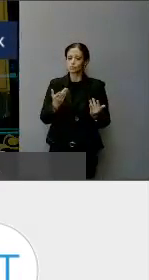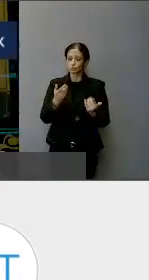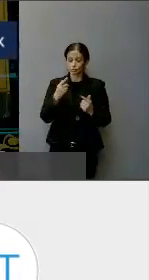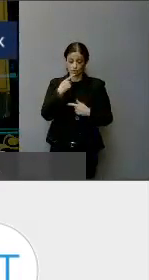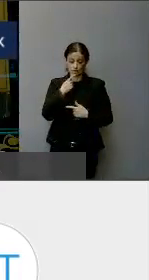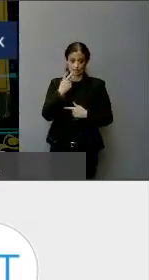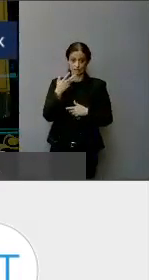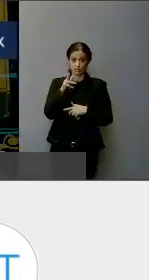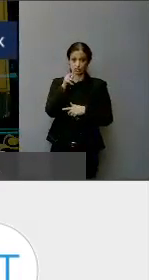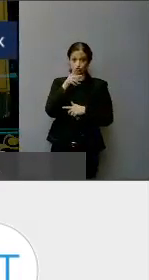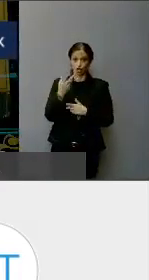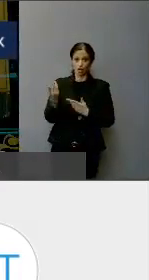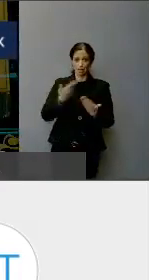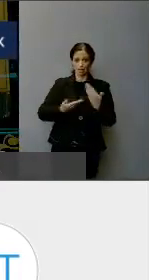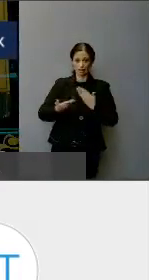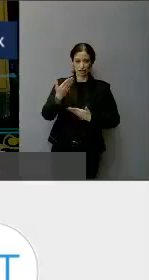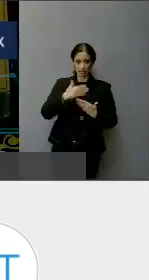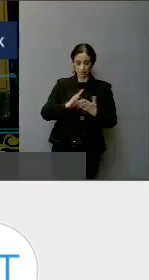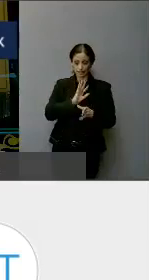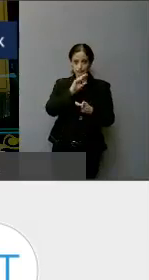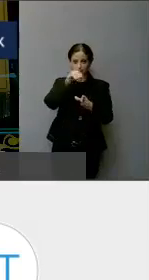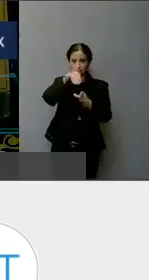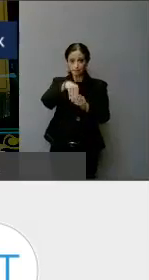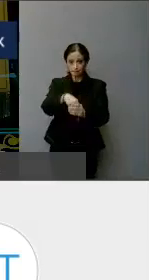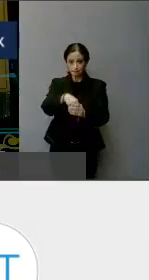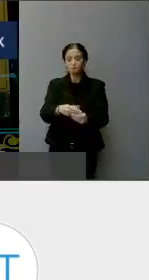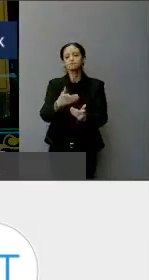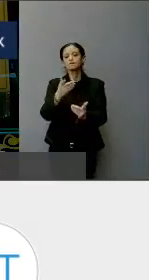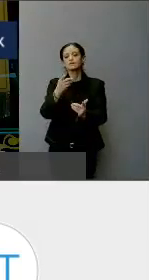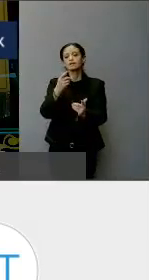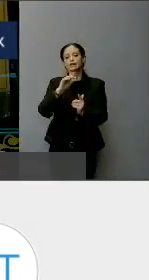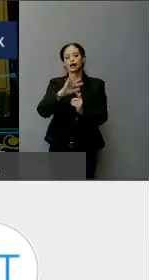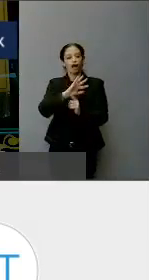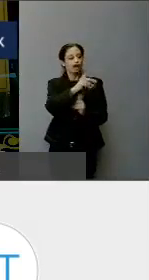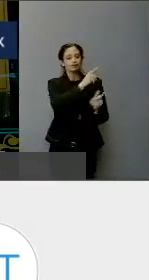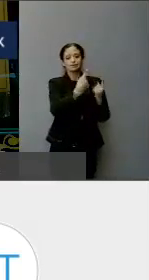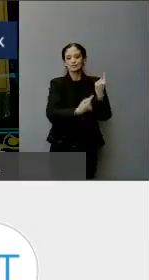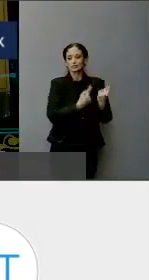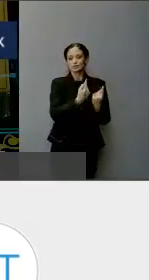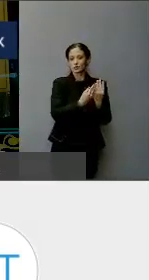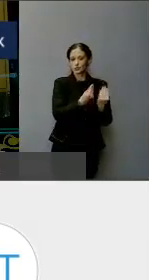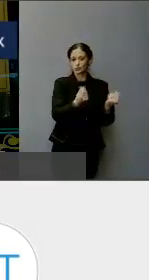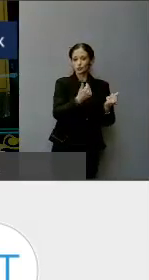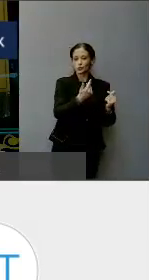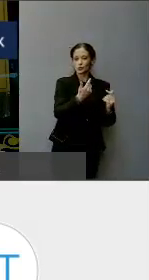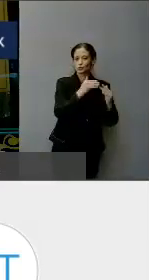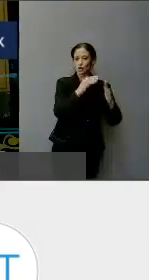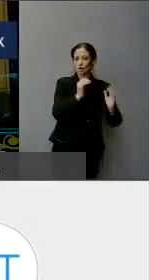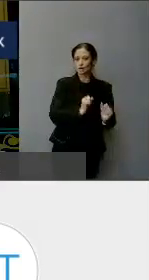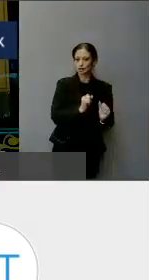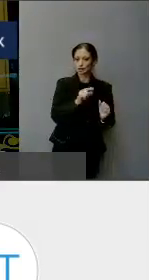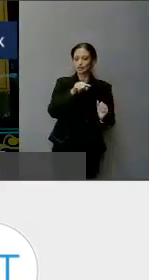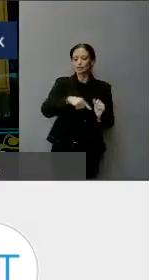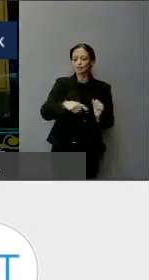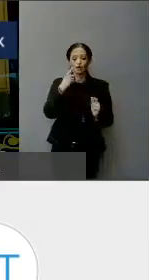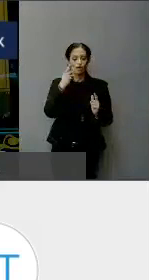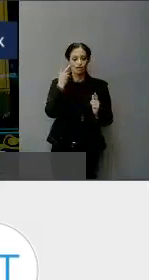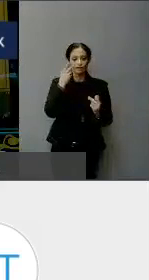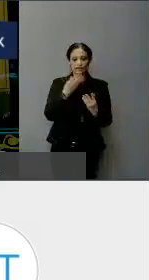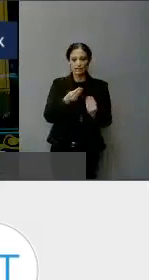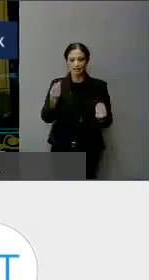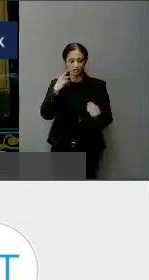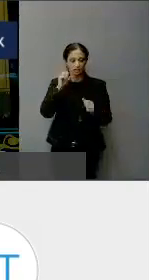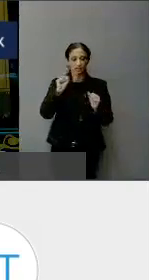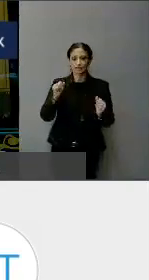non possono in molti casi di mettere le per mancanza di soluzioni abitative che registrano spesso una situazione di esaurimento dei posti e